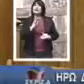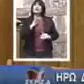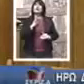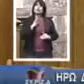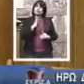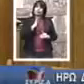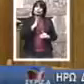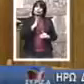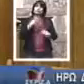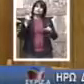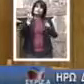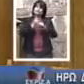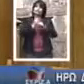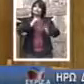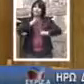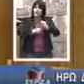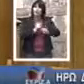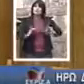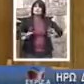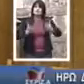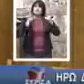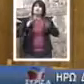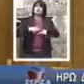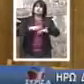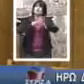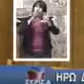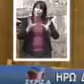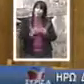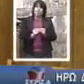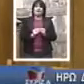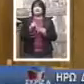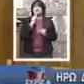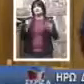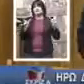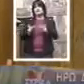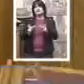σε δυναμικές κινητοποιήσεις και μαζικούς αγώνες για να ανατρέψουμε τα σχέδιά σας και να διαφυλάξουμε τη